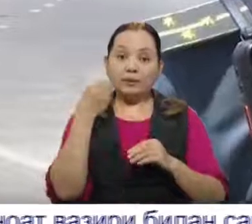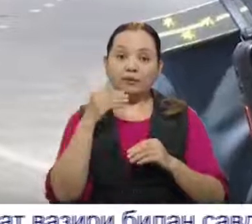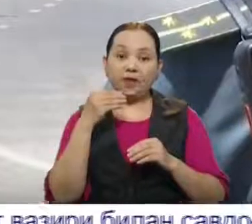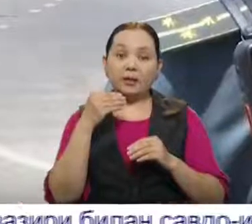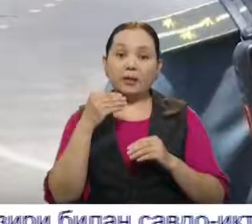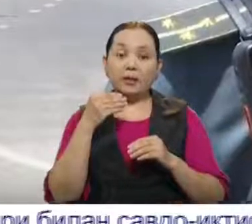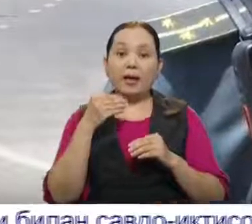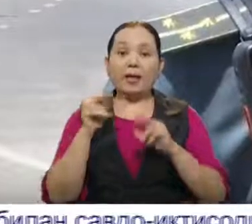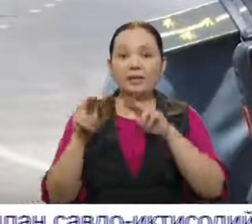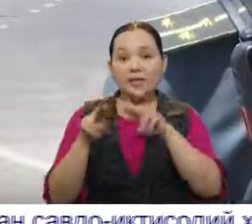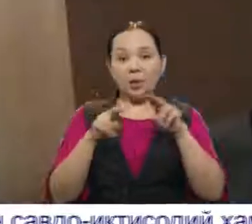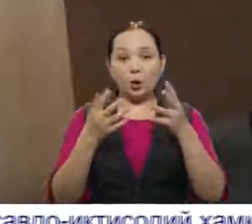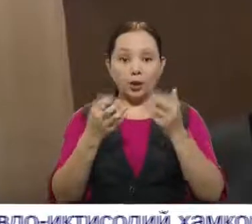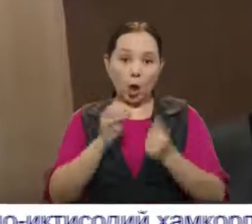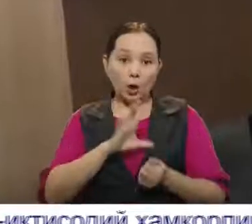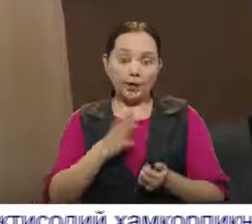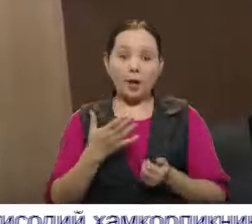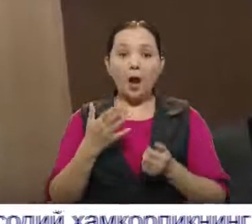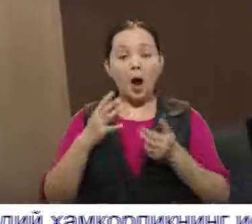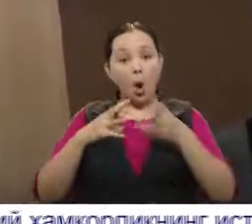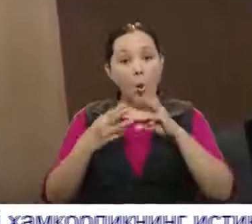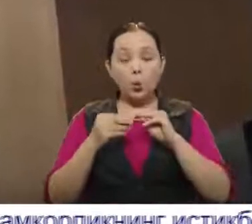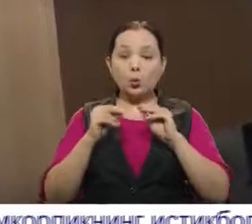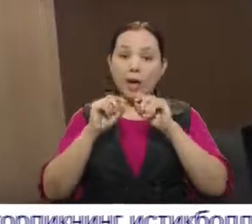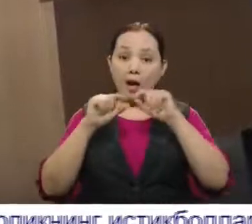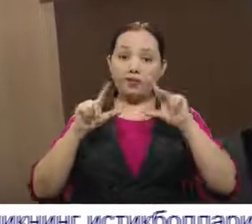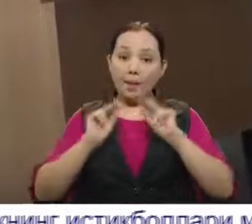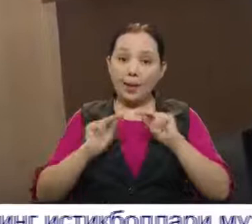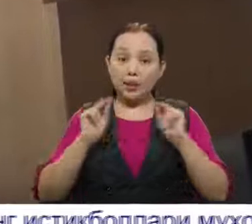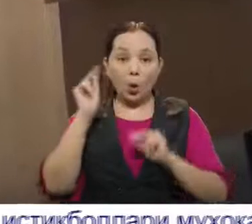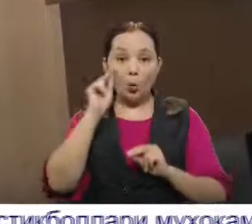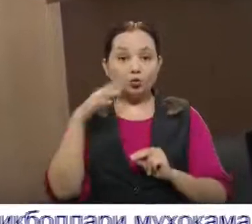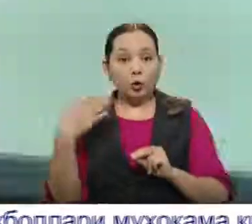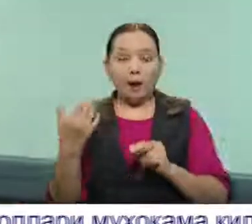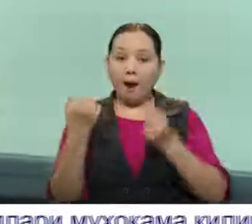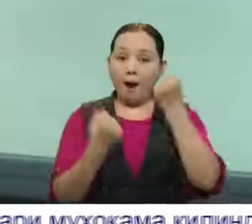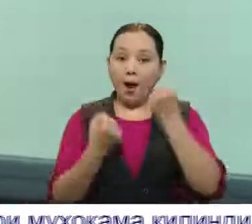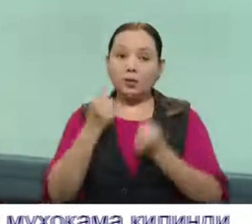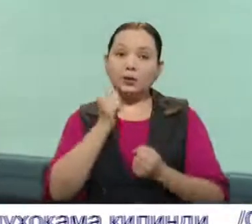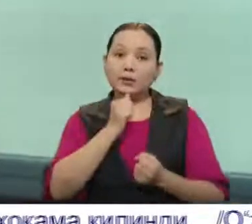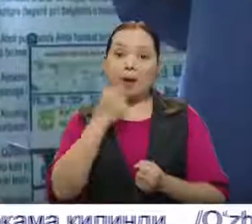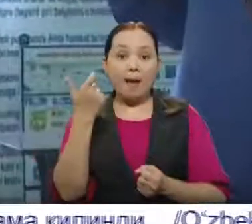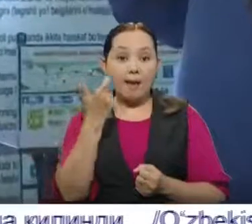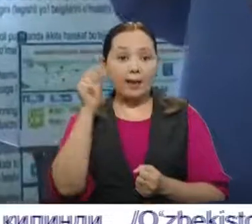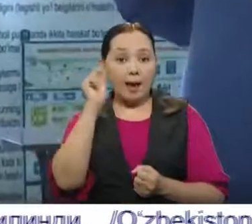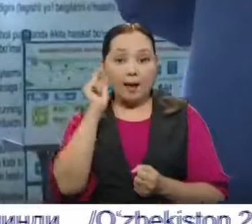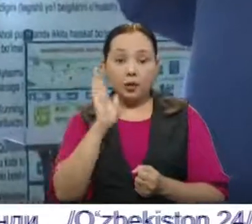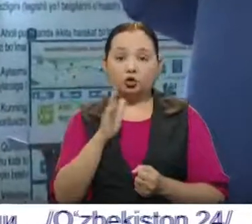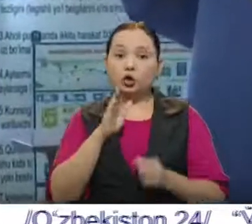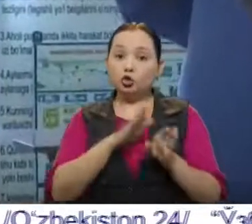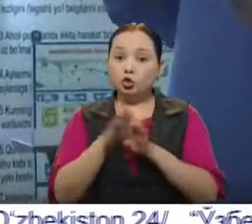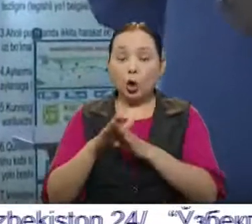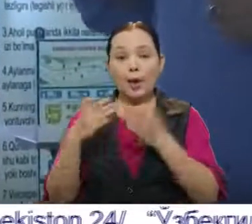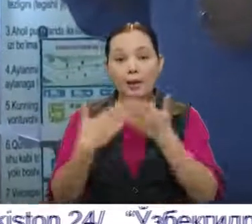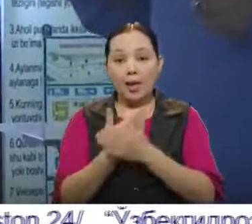bevosita nazoratga olingan. Xullas, avtomaktablardagi o'quvchilar tomonidan haydovchilik sirlarini egallashda joriy etilgan